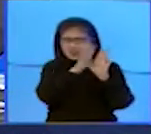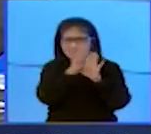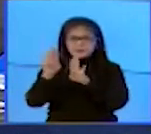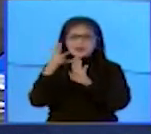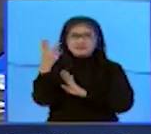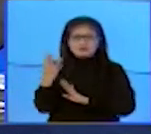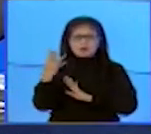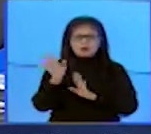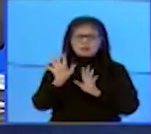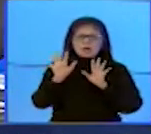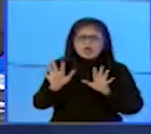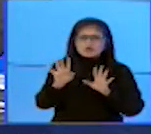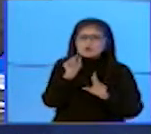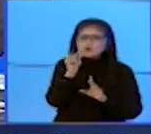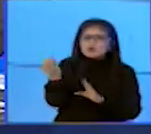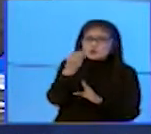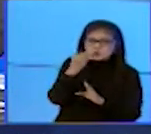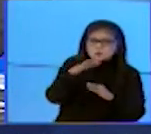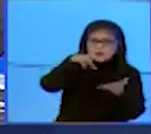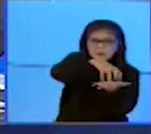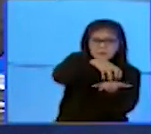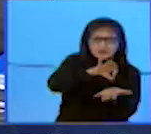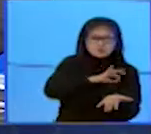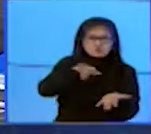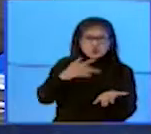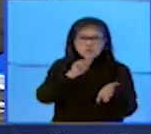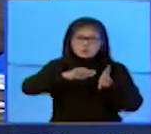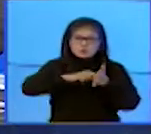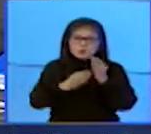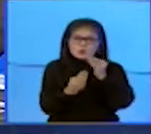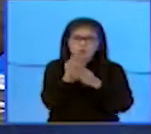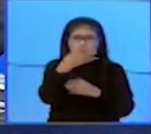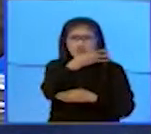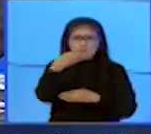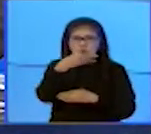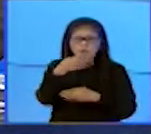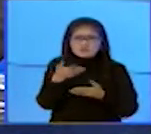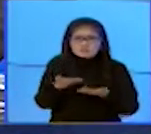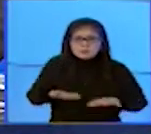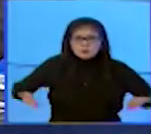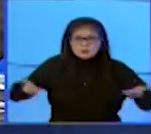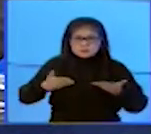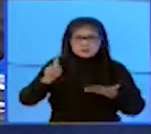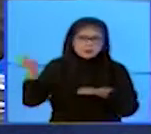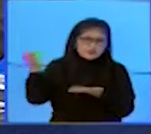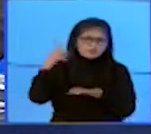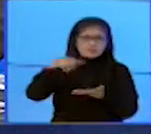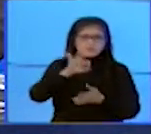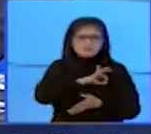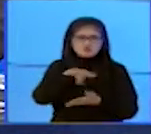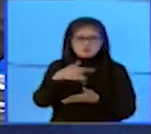dinilai presiden menjadi kunci pertumbuhan ekonomi nasional di tengah pandemi merekrut pernyataan selengkapnya dari Presiden Joko